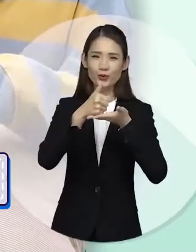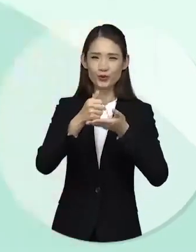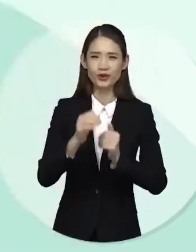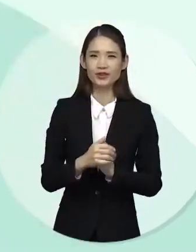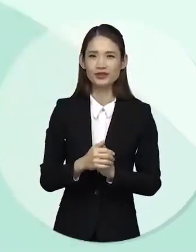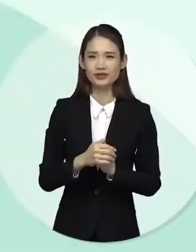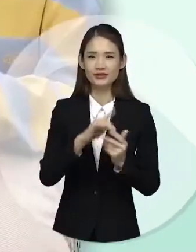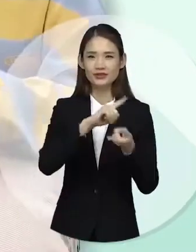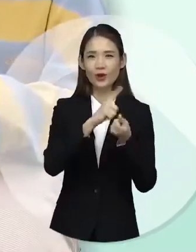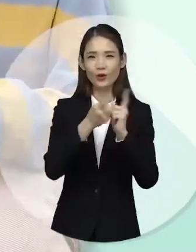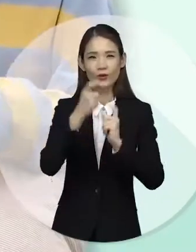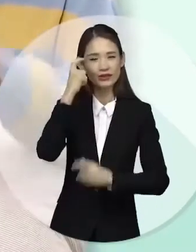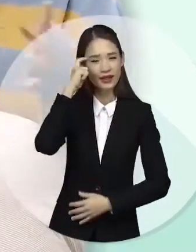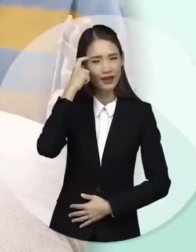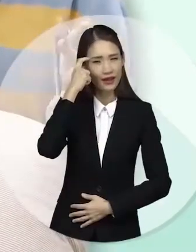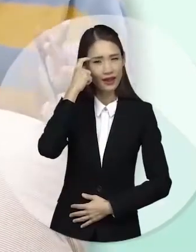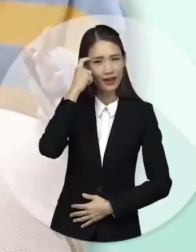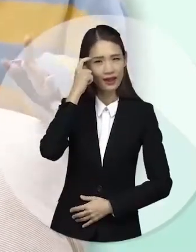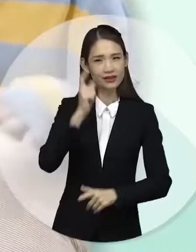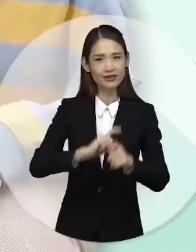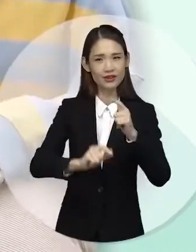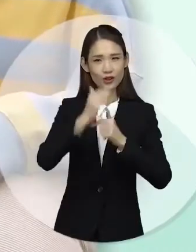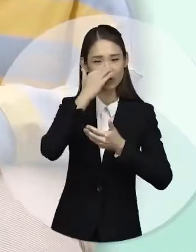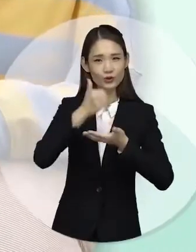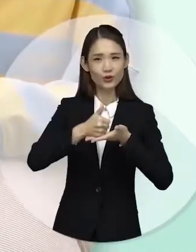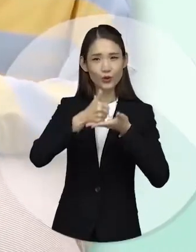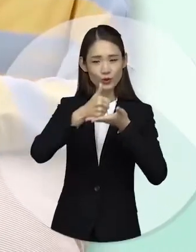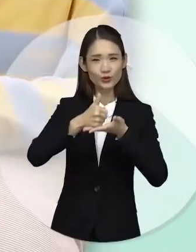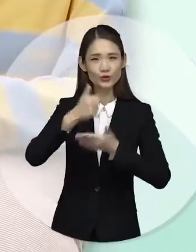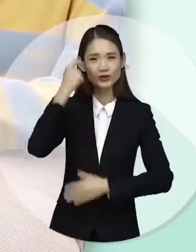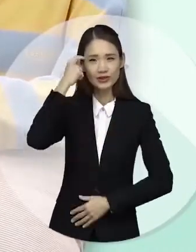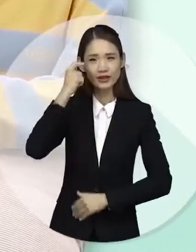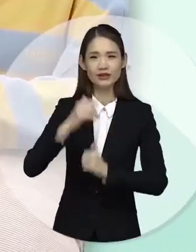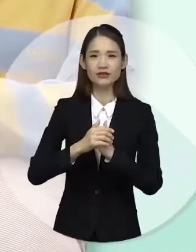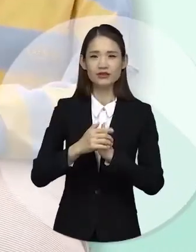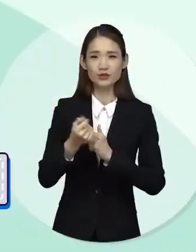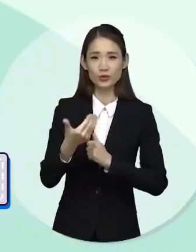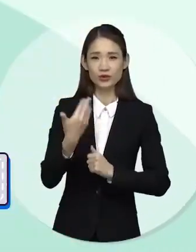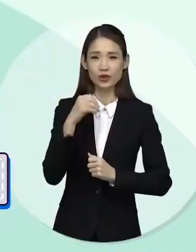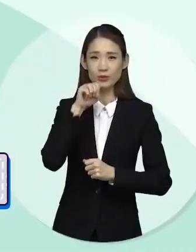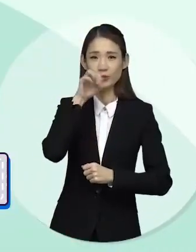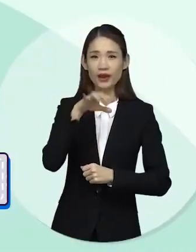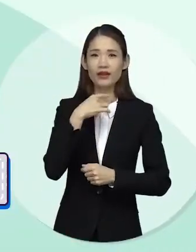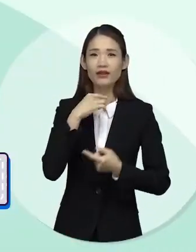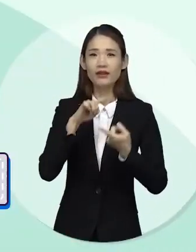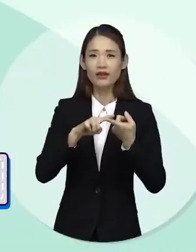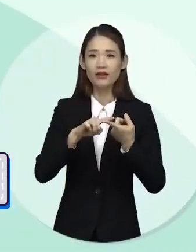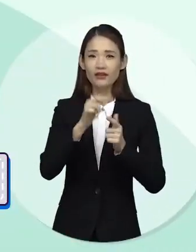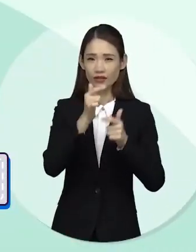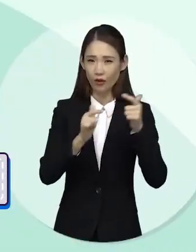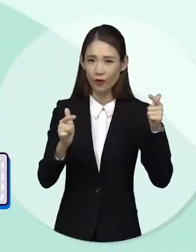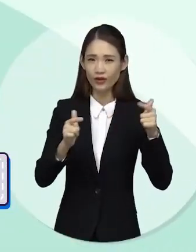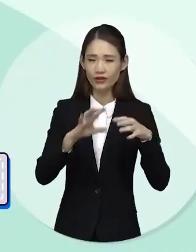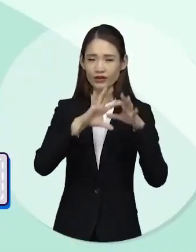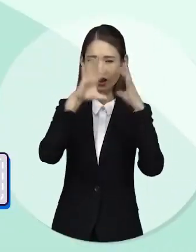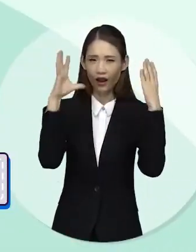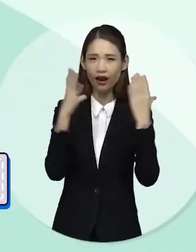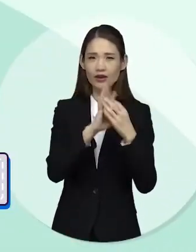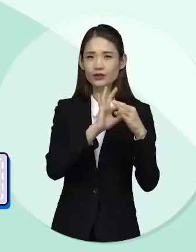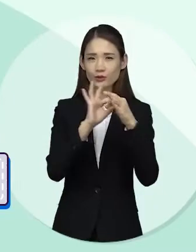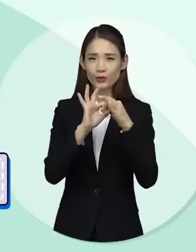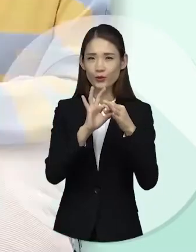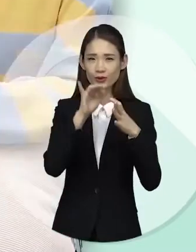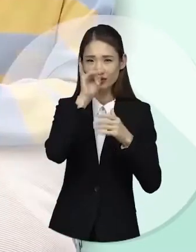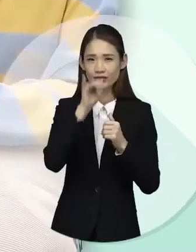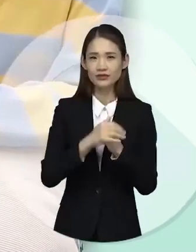생각하면서 서로를 생각하면서 하는 게 존중이라고 생각을 하고 아까 제가 말했던 모든 얘기들이 그런 맥락에서